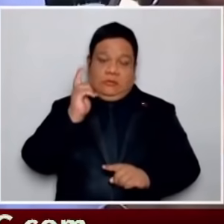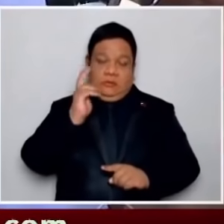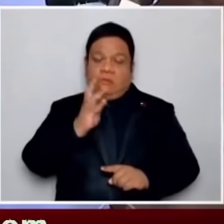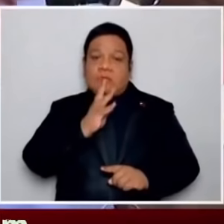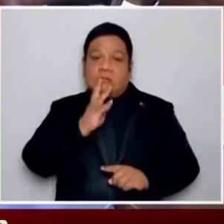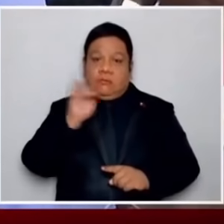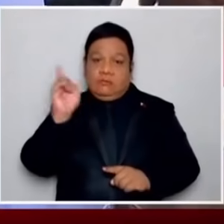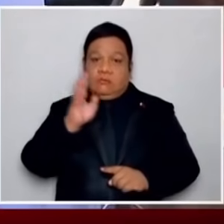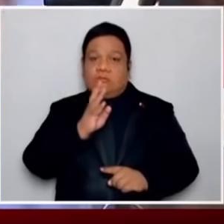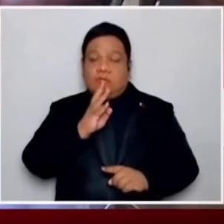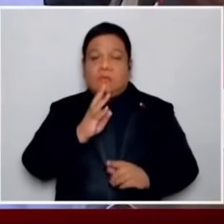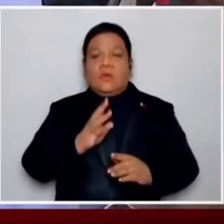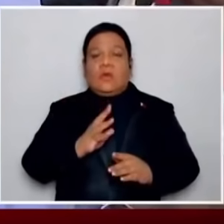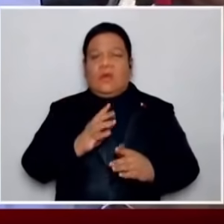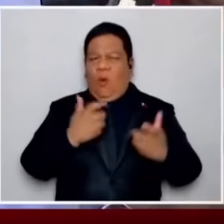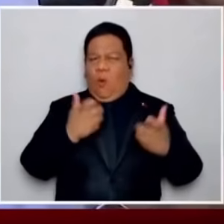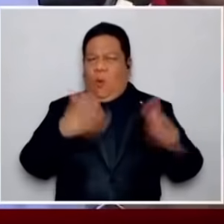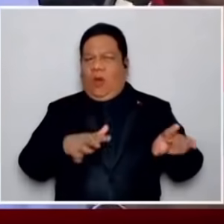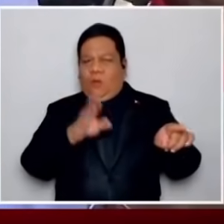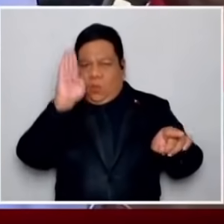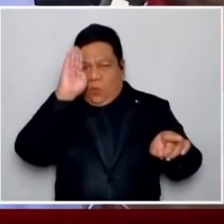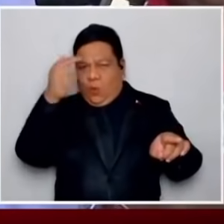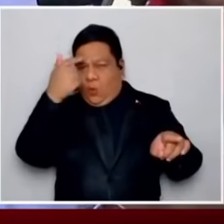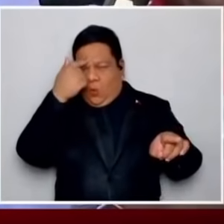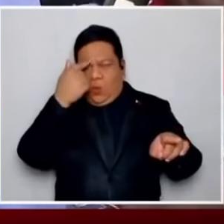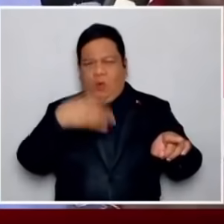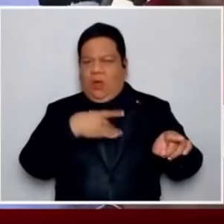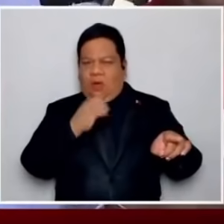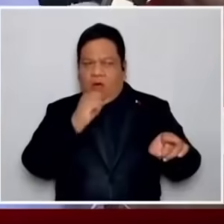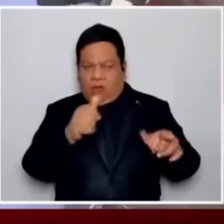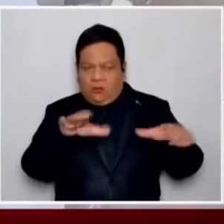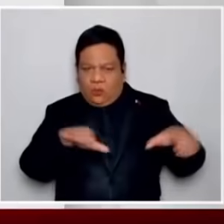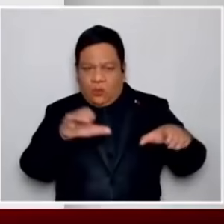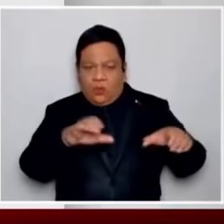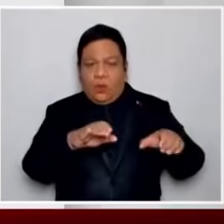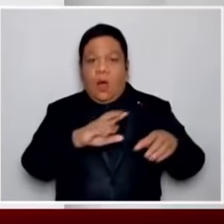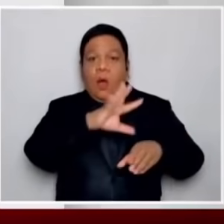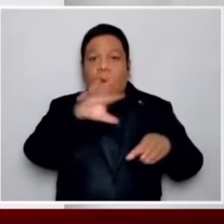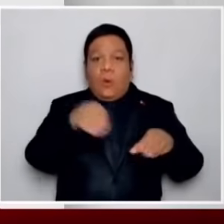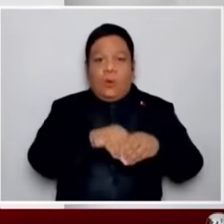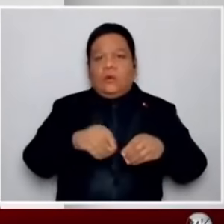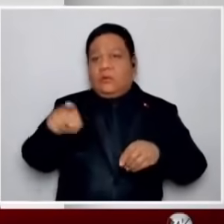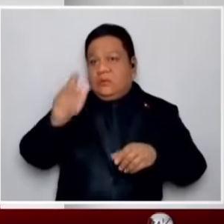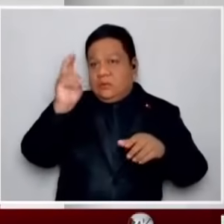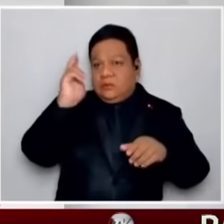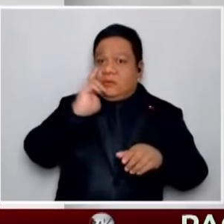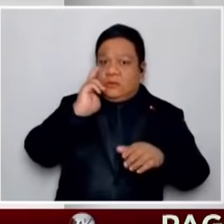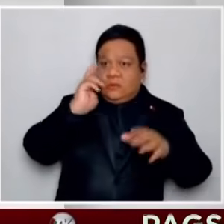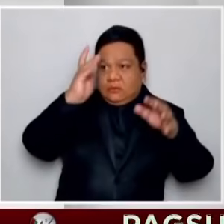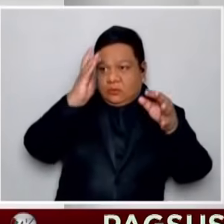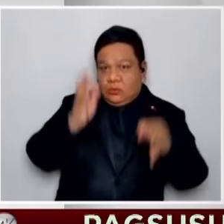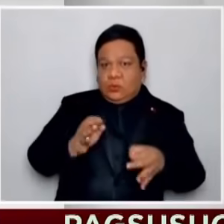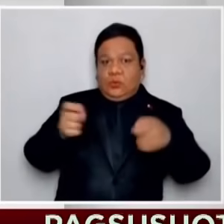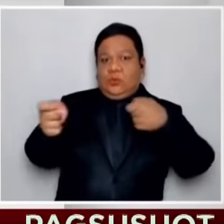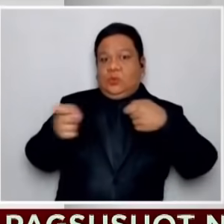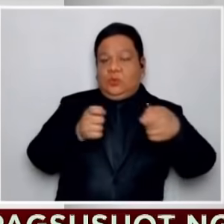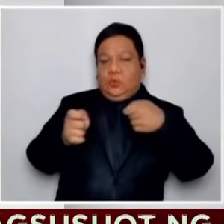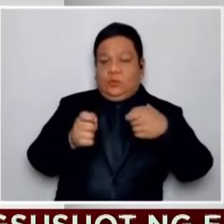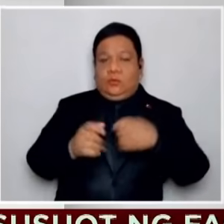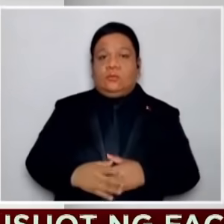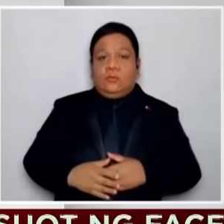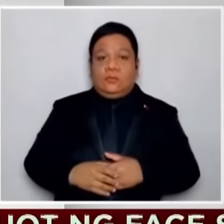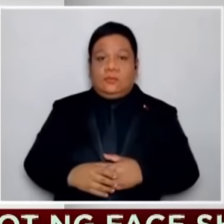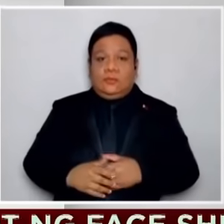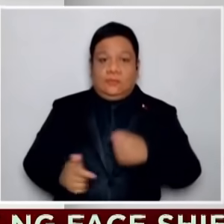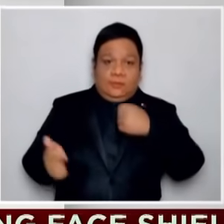things, including controlling the decisions of the President. Agad itong itinanggi ng senador at maging